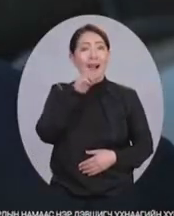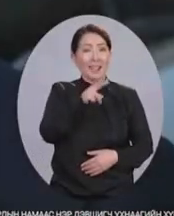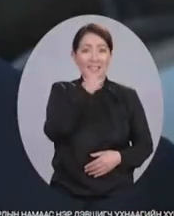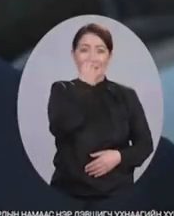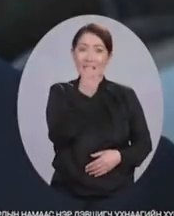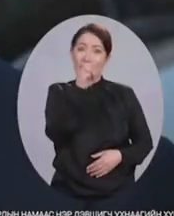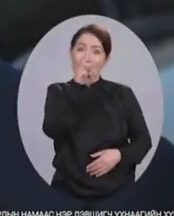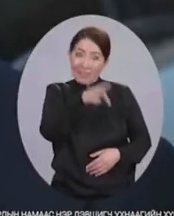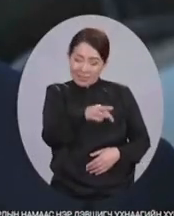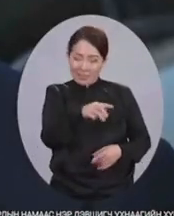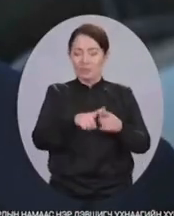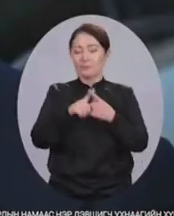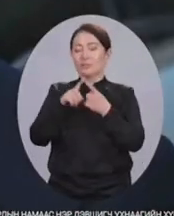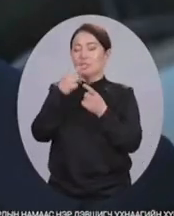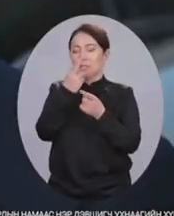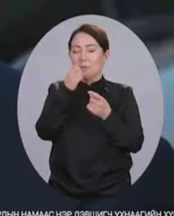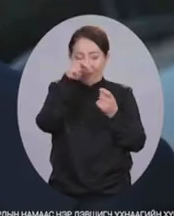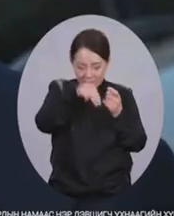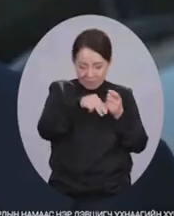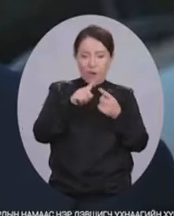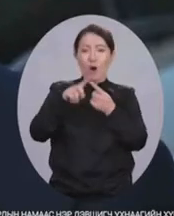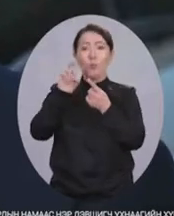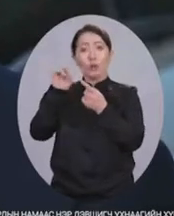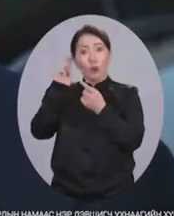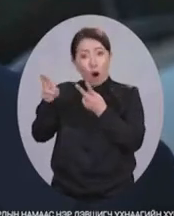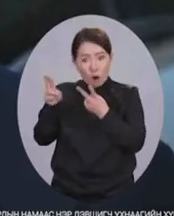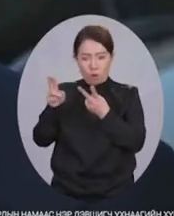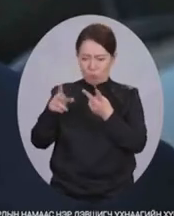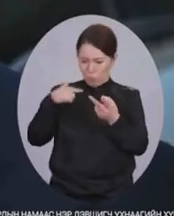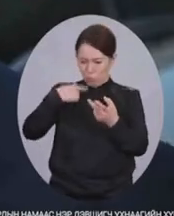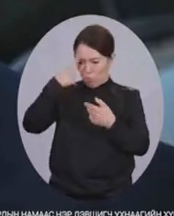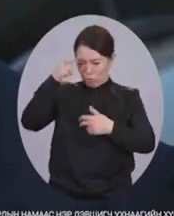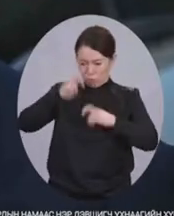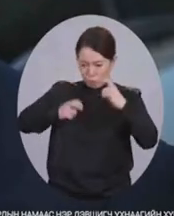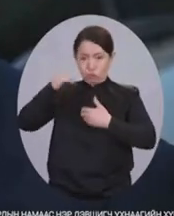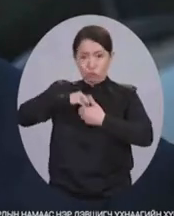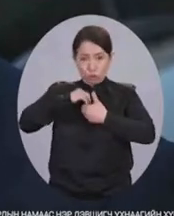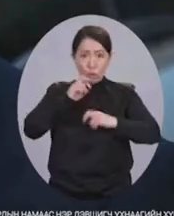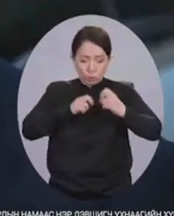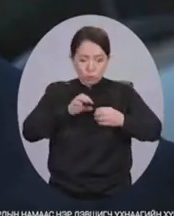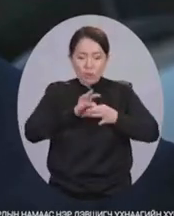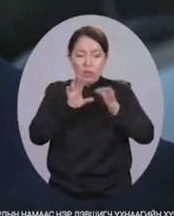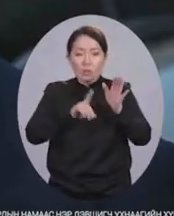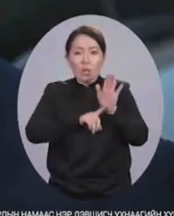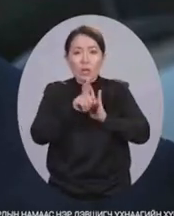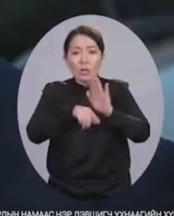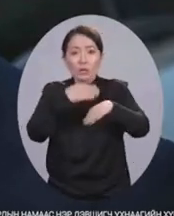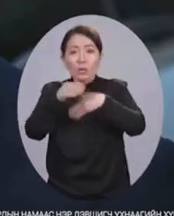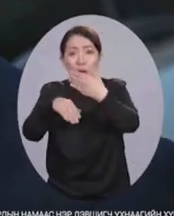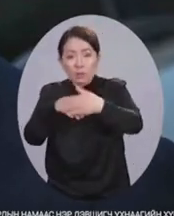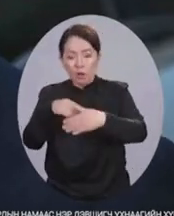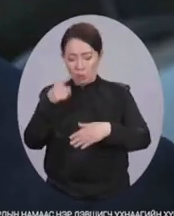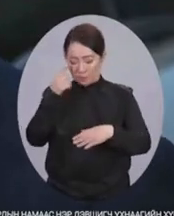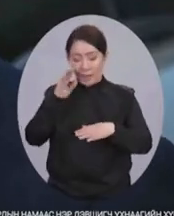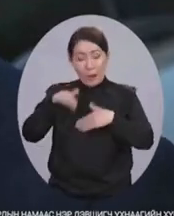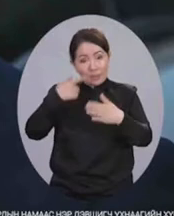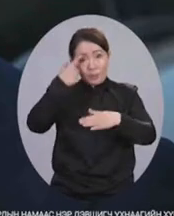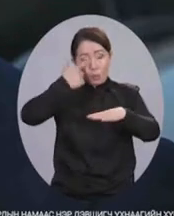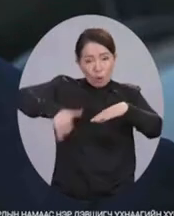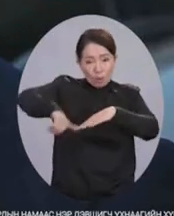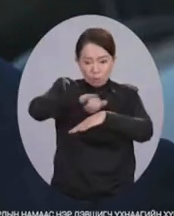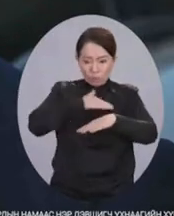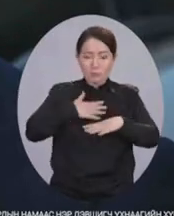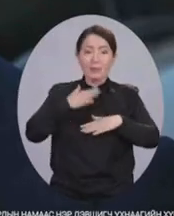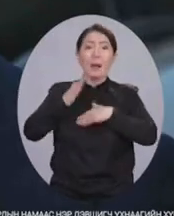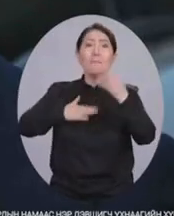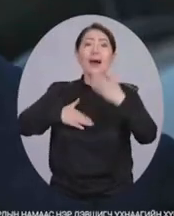уу те одоо блок метр гэдэг бүх зүйлүүдээ одоо манайхаа дотооддоо үйлдвэрлэж эхлээд байгаа юм. Энэ бол одоо яваандаа манай барилгын